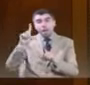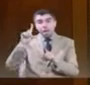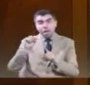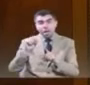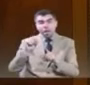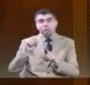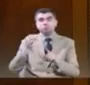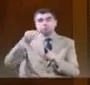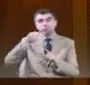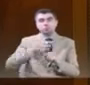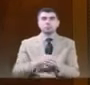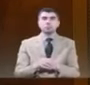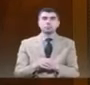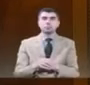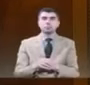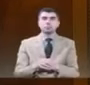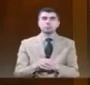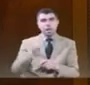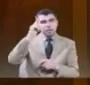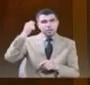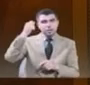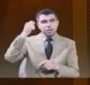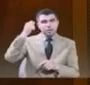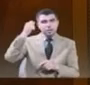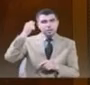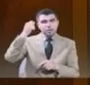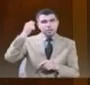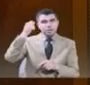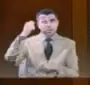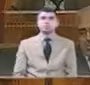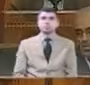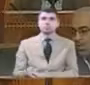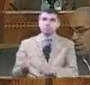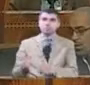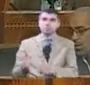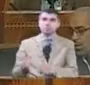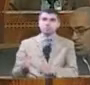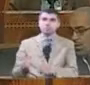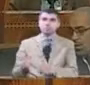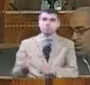نقص محدود. والله ولي التوفيق والسلام عليكم. شكرا.